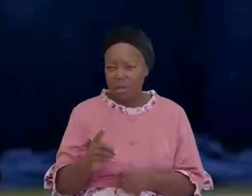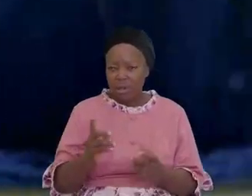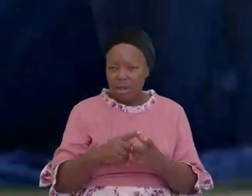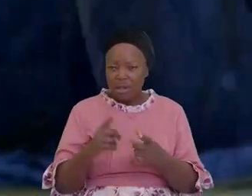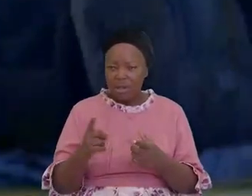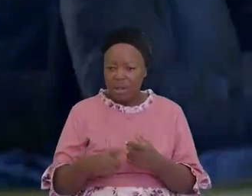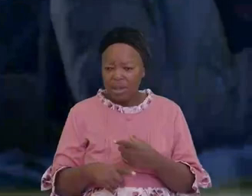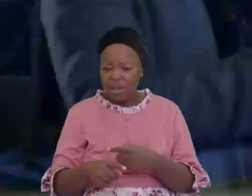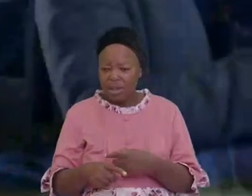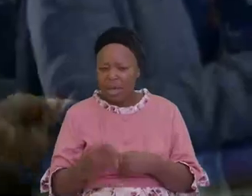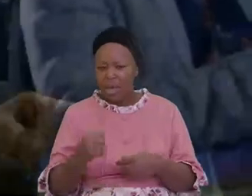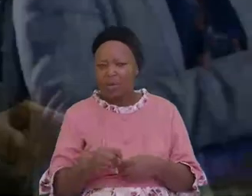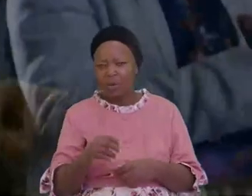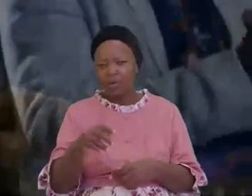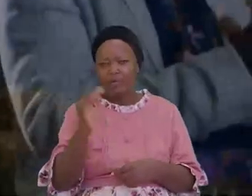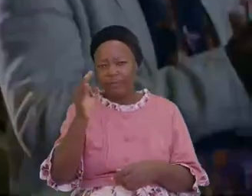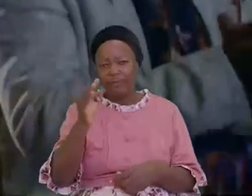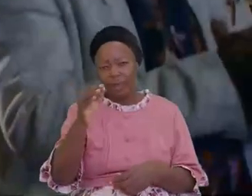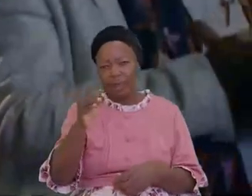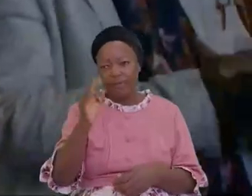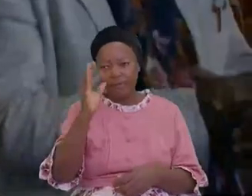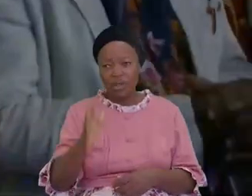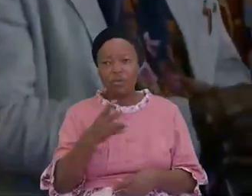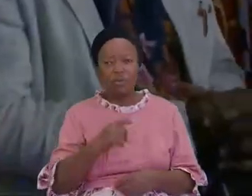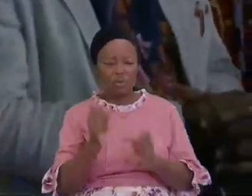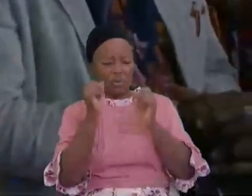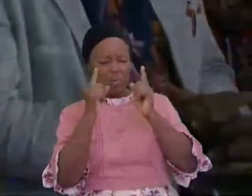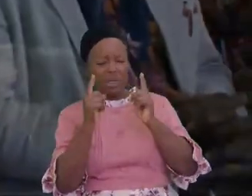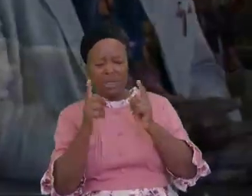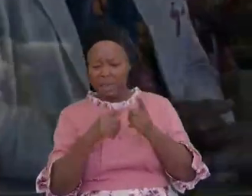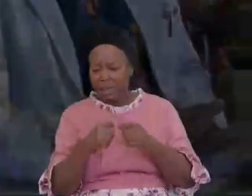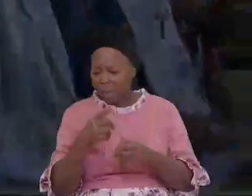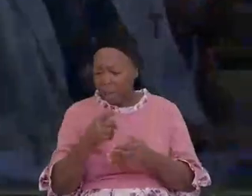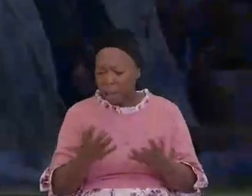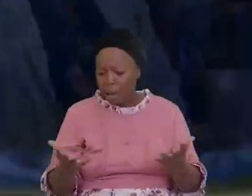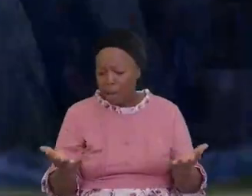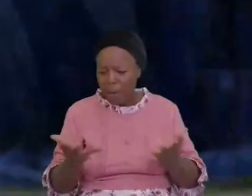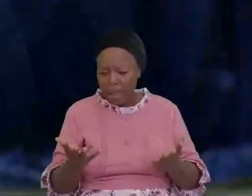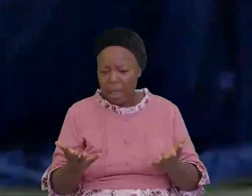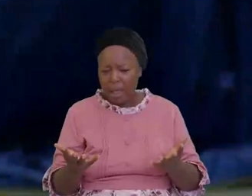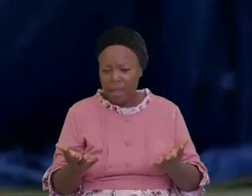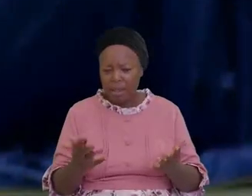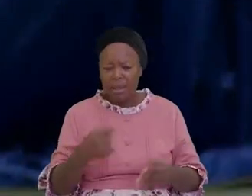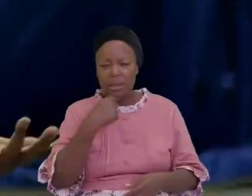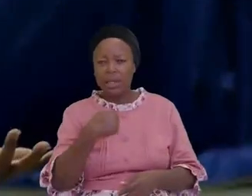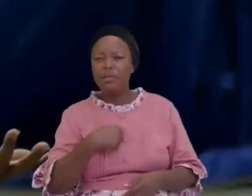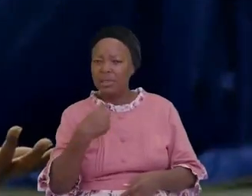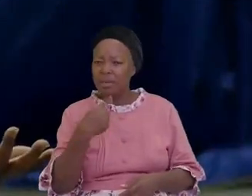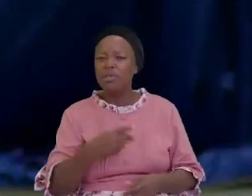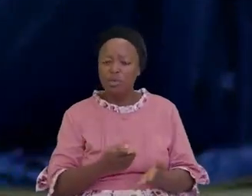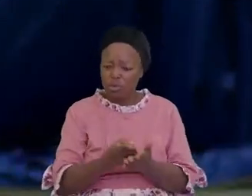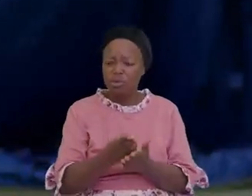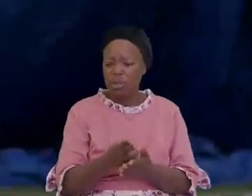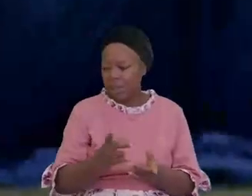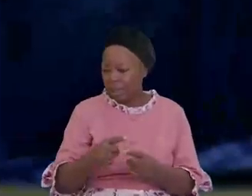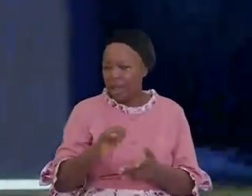J'ai dit, quoi? J'ai dit, raconte-moi encore plus, raconte-moi encore davantage. Il dit, c'est